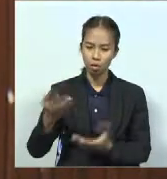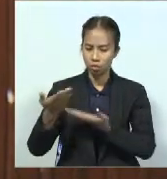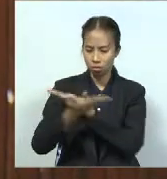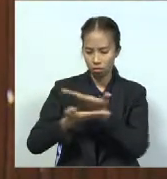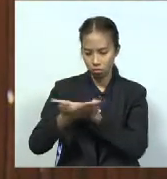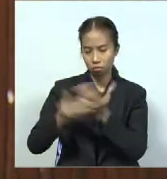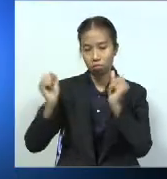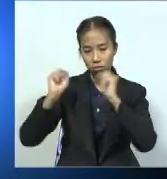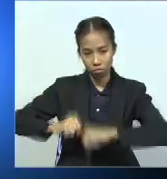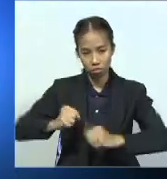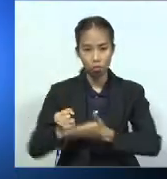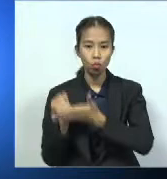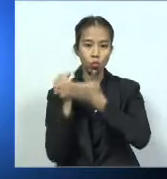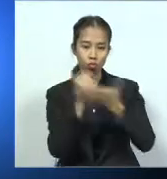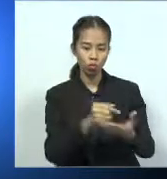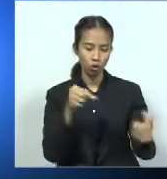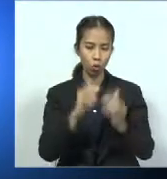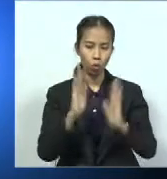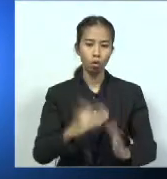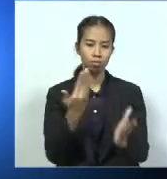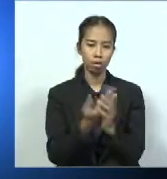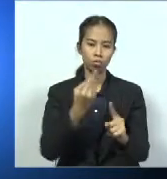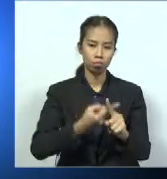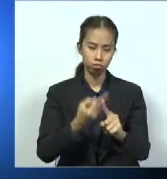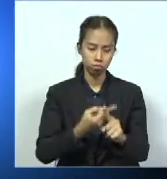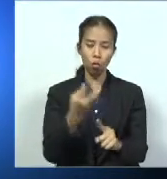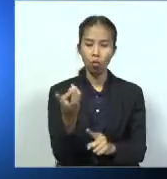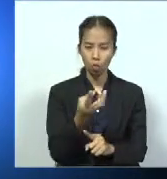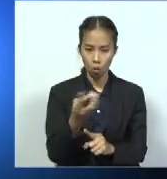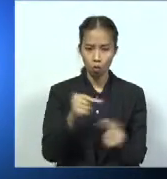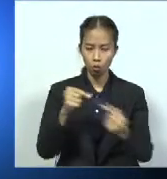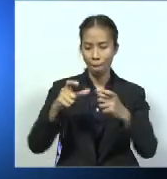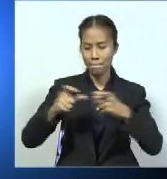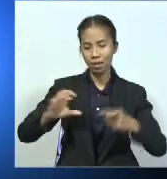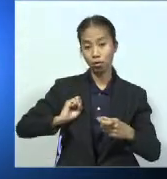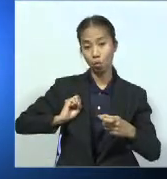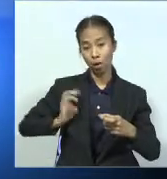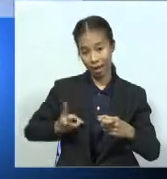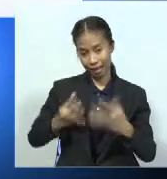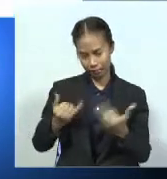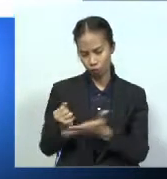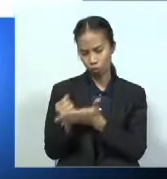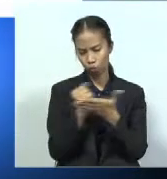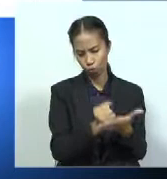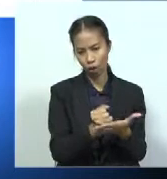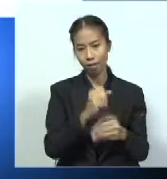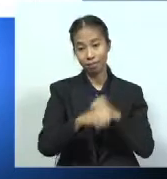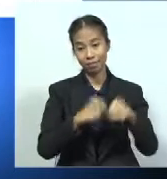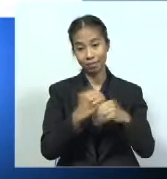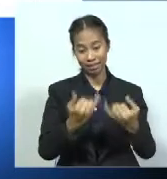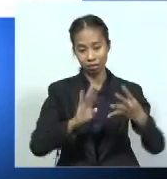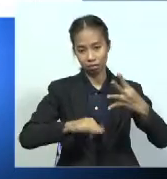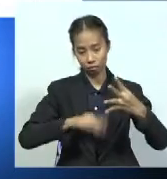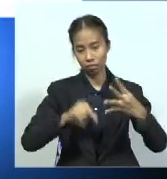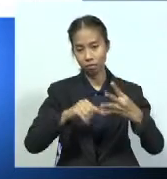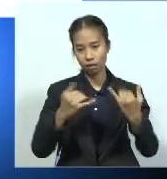ชอบมาตรการช่วยเหลือผู้มีรายได้น้อยเพิ่มเติมผ่านบัตรสวัสดิการแห่งรัฐเพื่อสนับสนุนค่าใช้จ่ายในช่วงปลายปีกรมบัญชีก